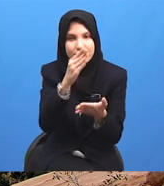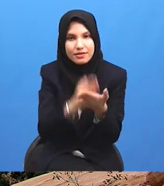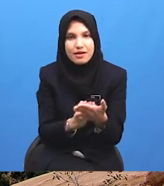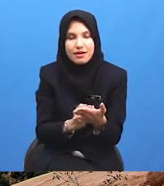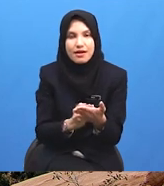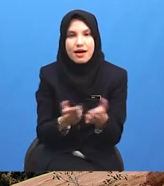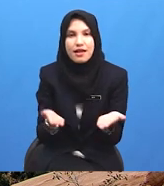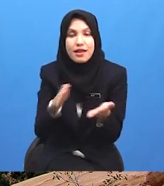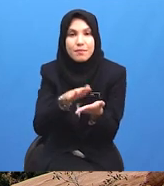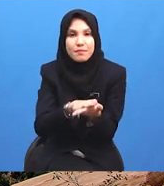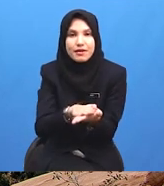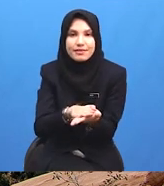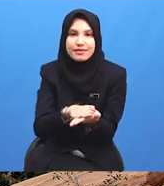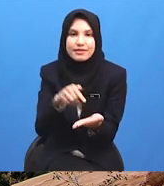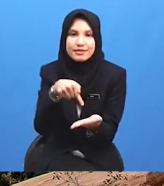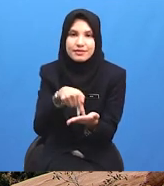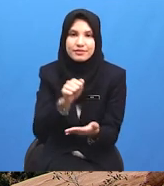ini.